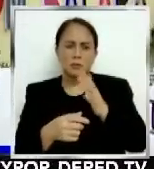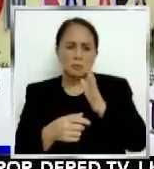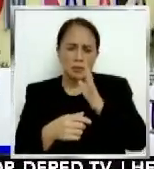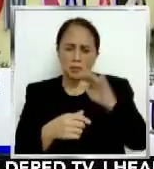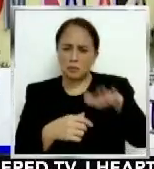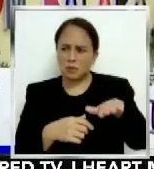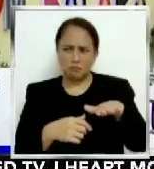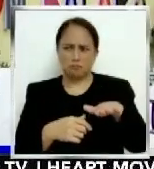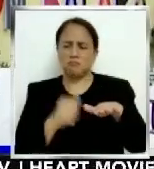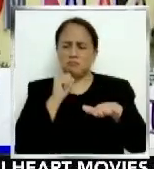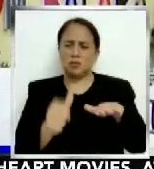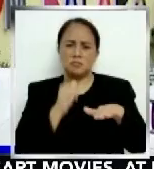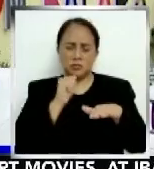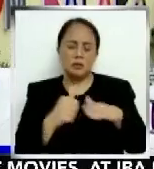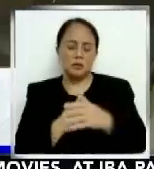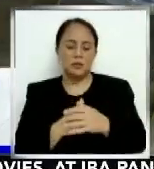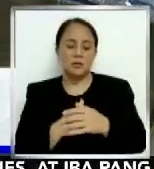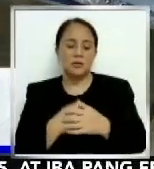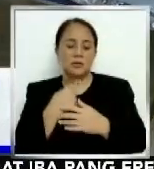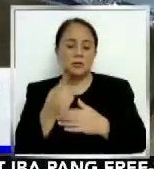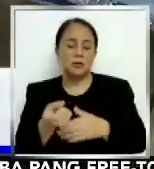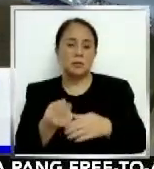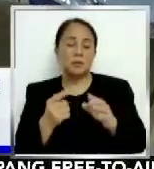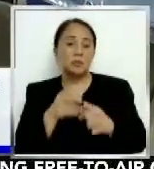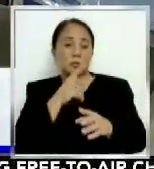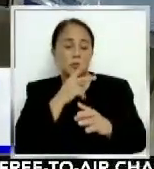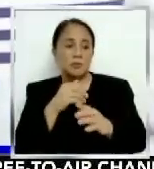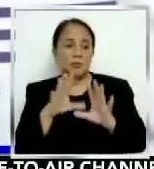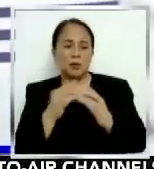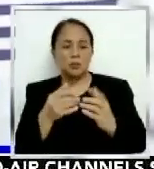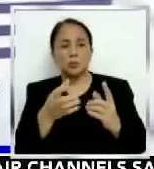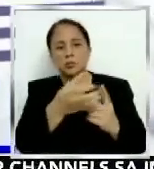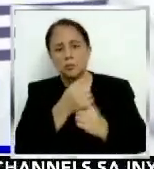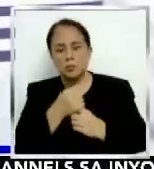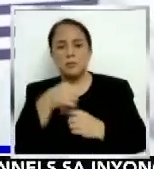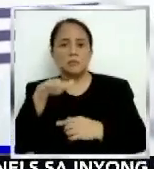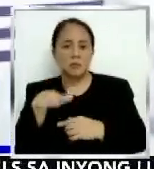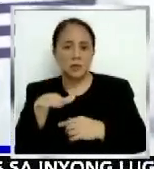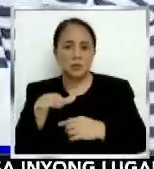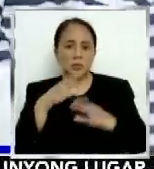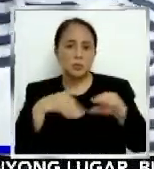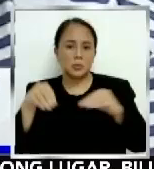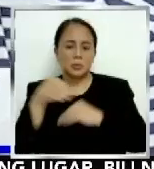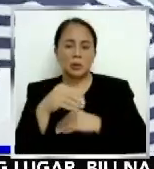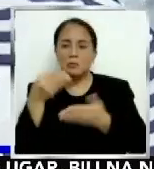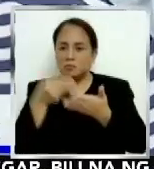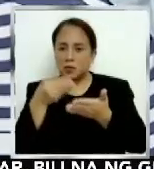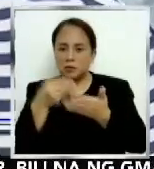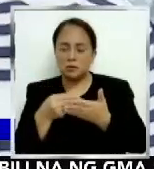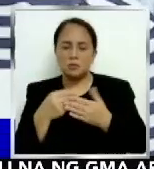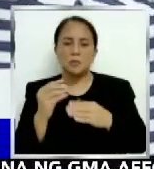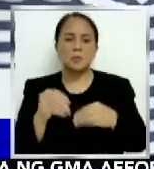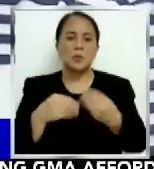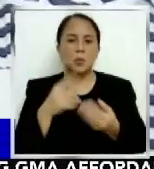barangay. Inamin din daw ng suspect sa barangay na nandudukot daw sila talaga ng mga bata kapalit ng halaga. Binibigyan daw sila ng